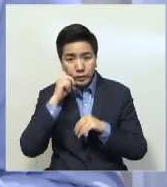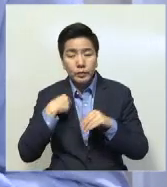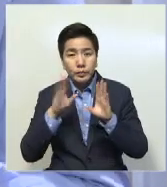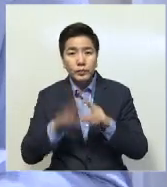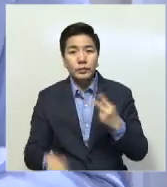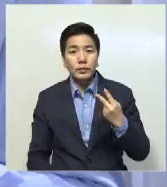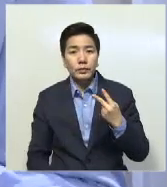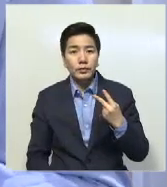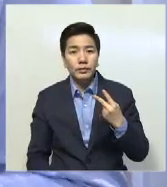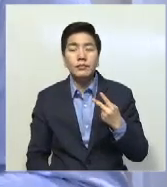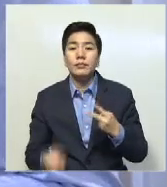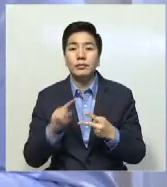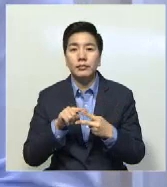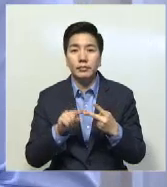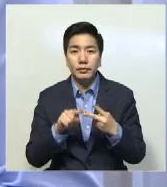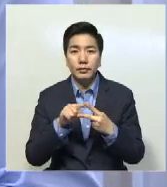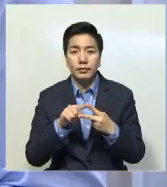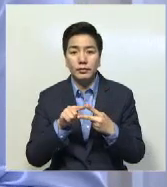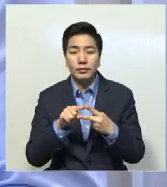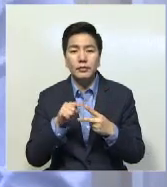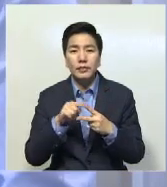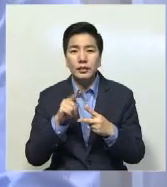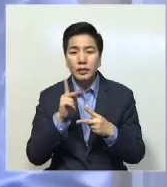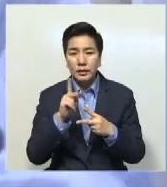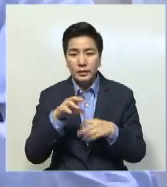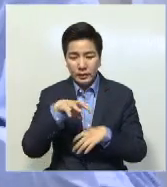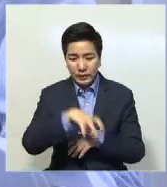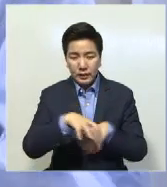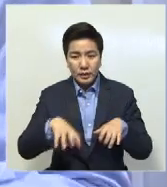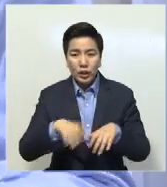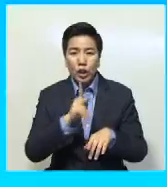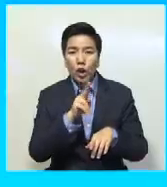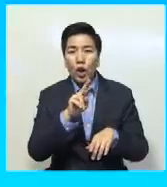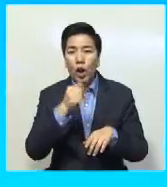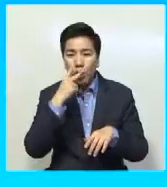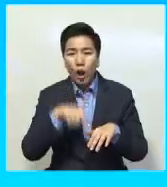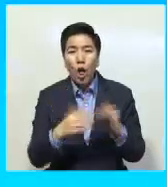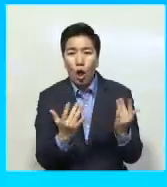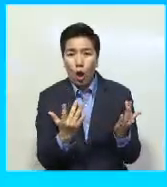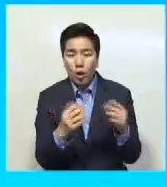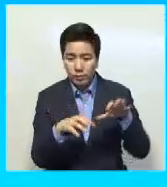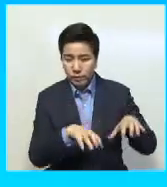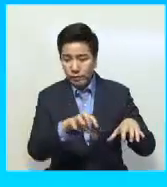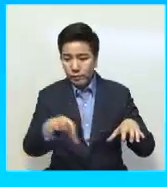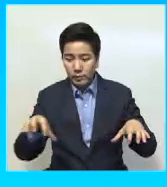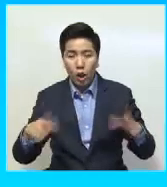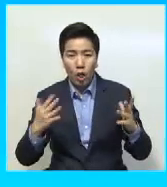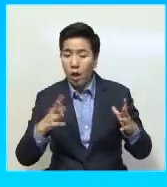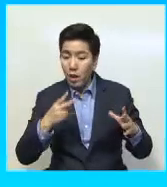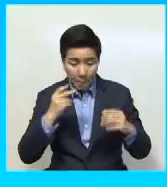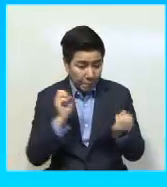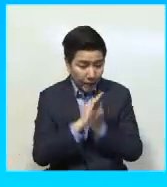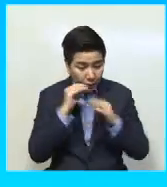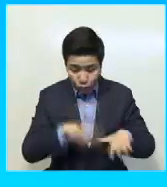บบแบบที่หนึ่งเรียกติดรอ ครับ ในจุดที่จะได้รับผลกระทบรอไว้ว่าเมื่อมีน้ำปุ๊บสูบออกไปเลย